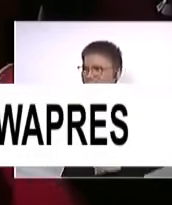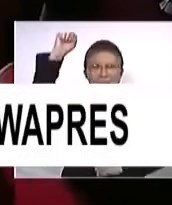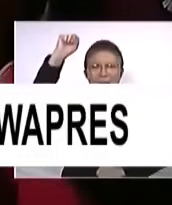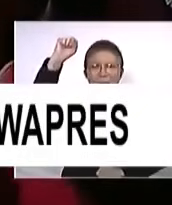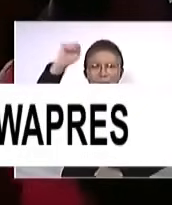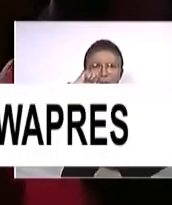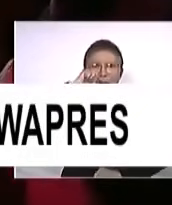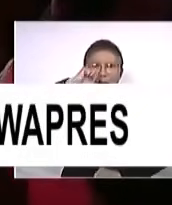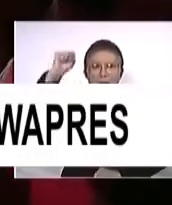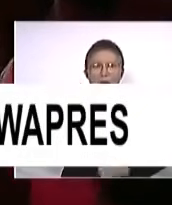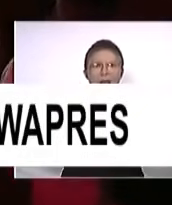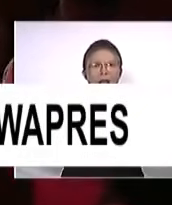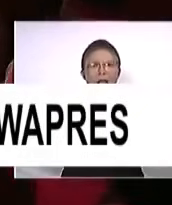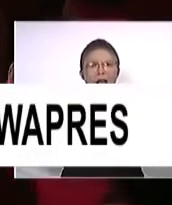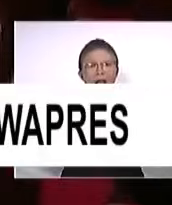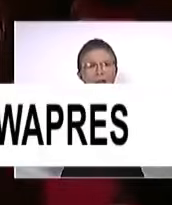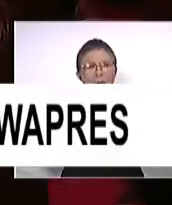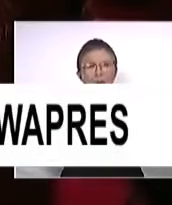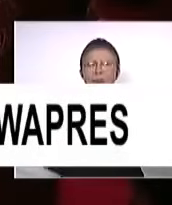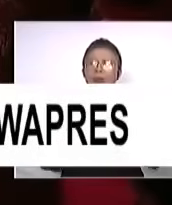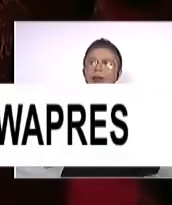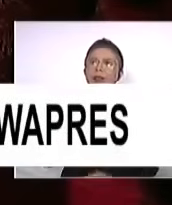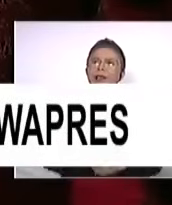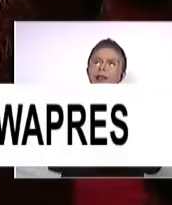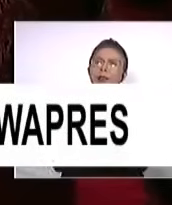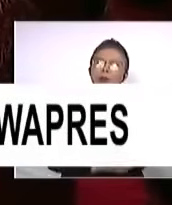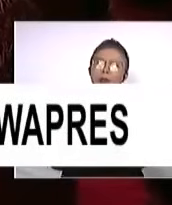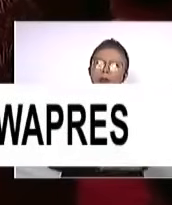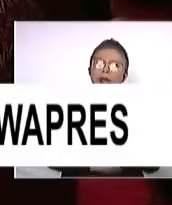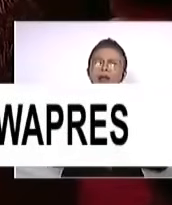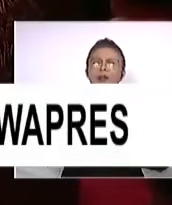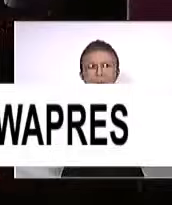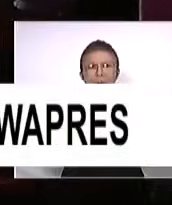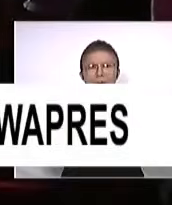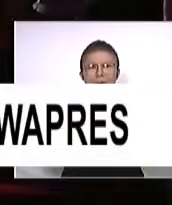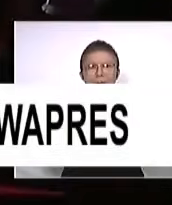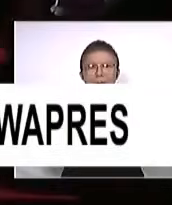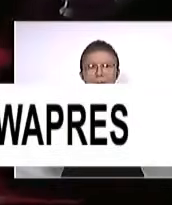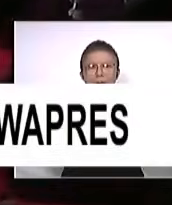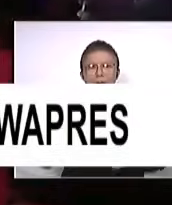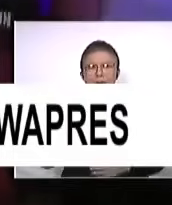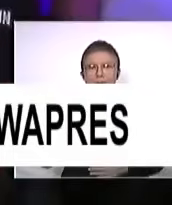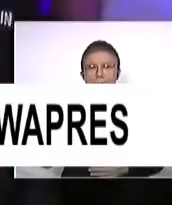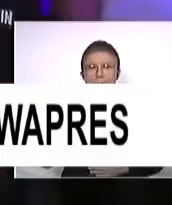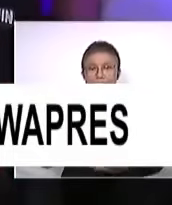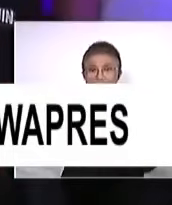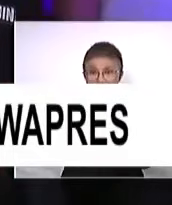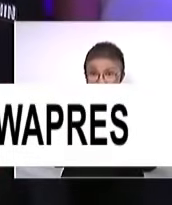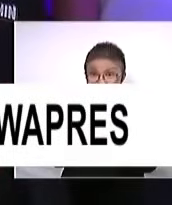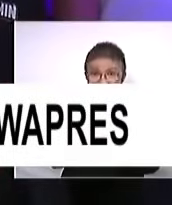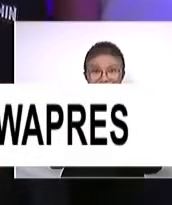lawan politik tetapi memang yang harus diangkat ke depan adalah bagaimana sebenarnya memberikan pertanyaan yang cerdas ya pertanyaan yang